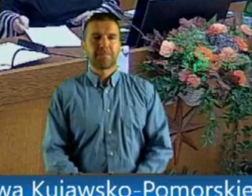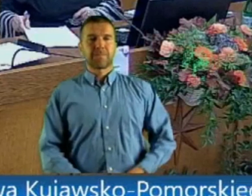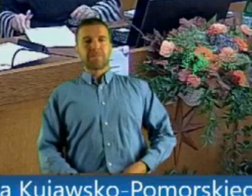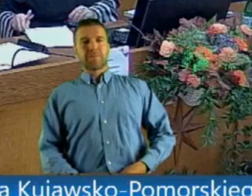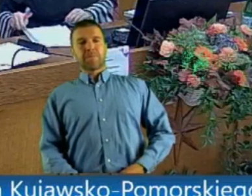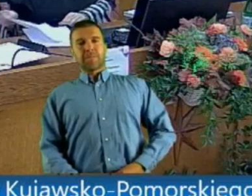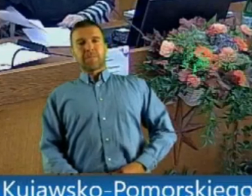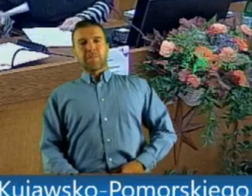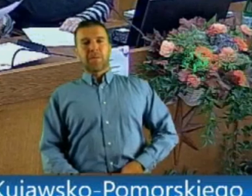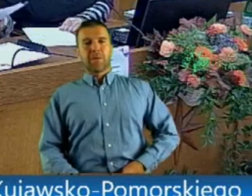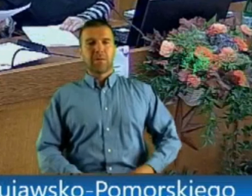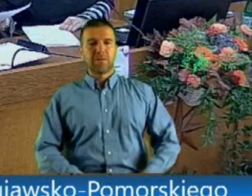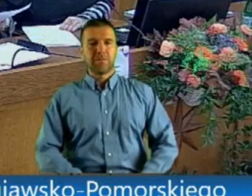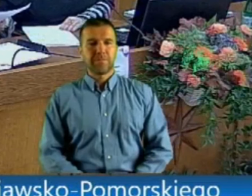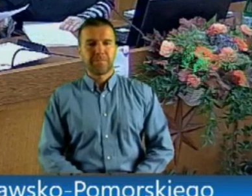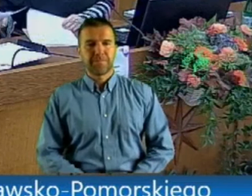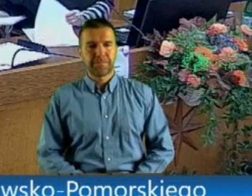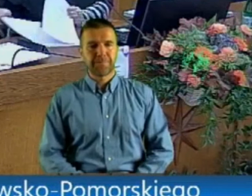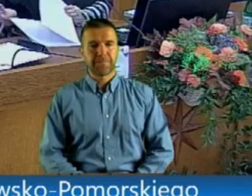współpracowali z nami jako